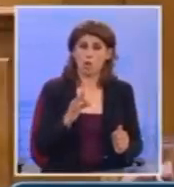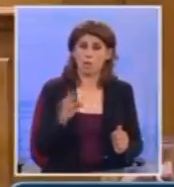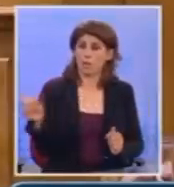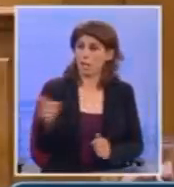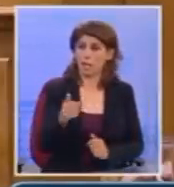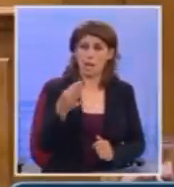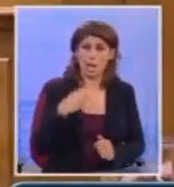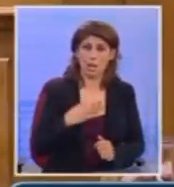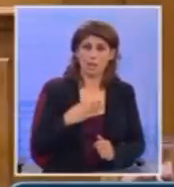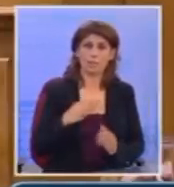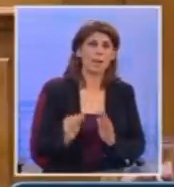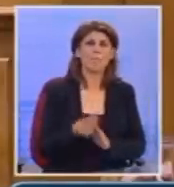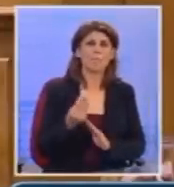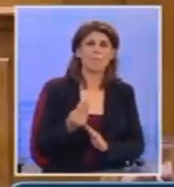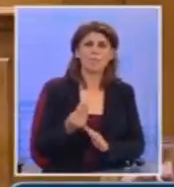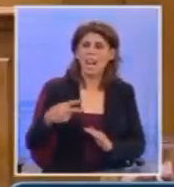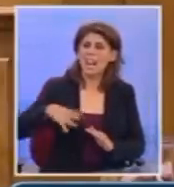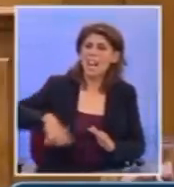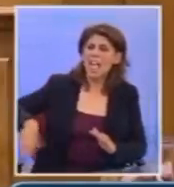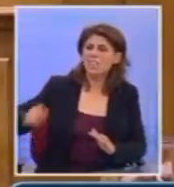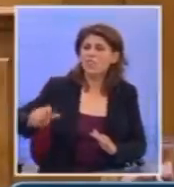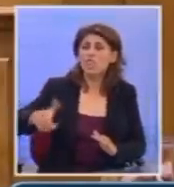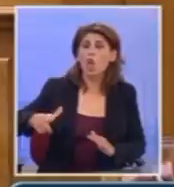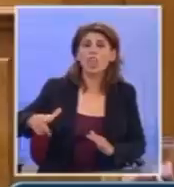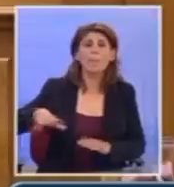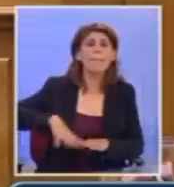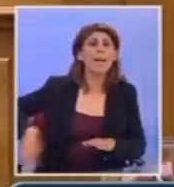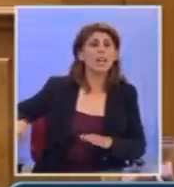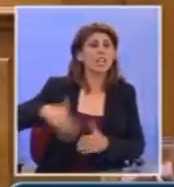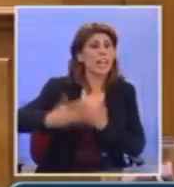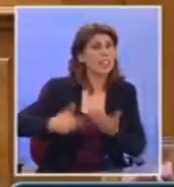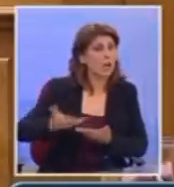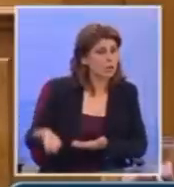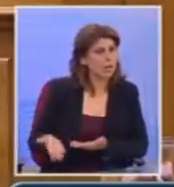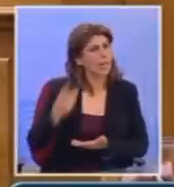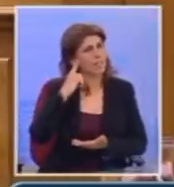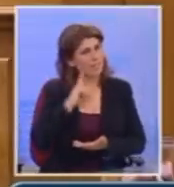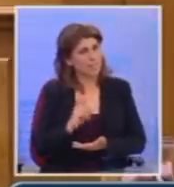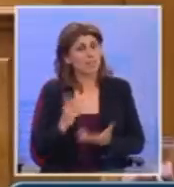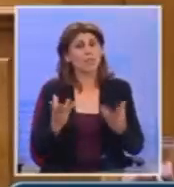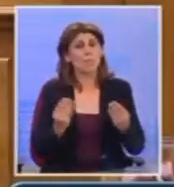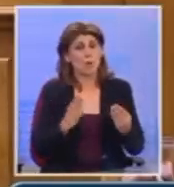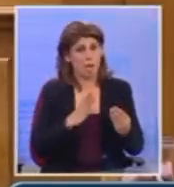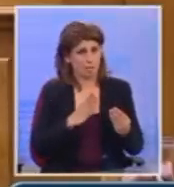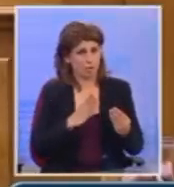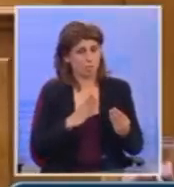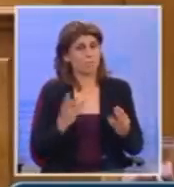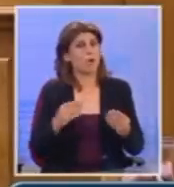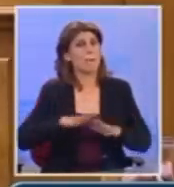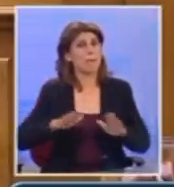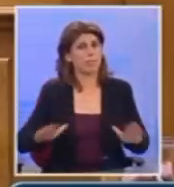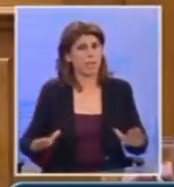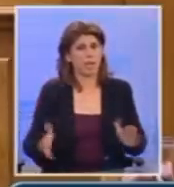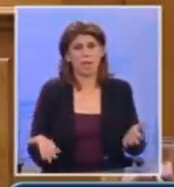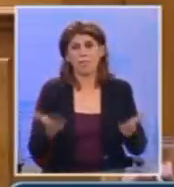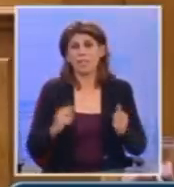λέτε συχνά ότι προέρχεστε από μια λαϊκή γειτονιά, θα ξέρετε ότι πολλοί κόσμος, πολλά παιδιά,